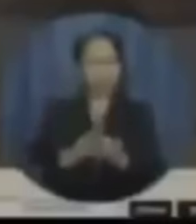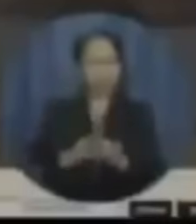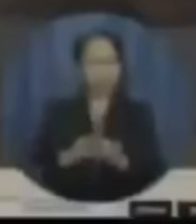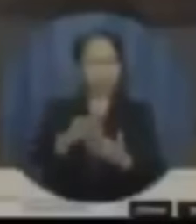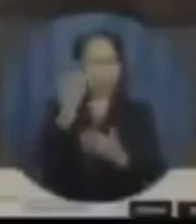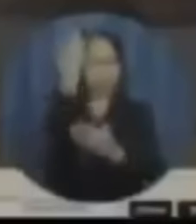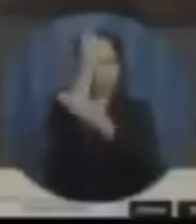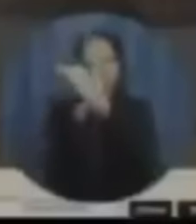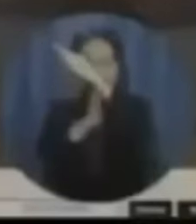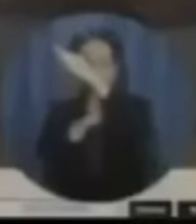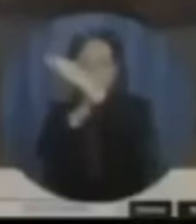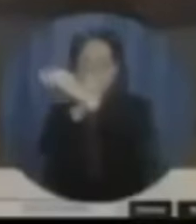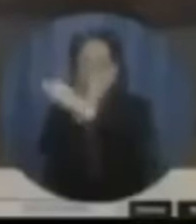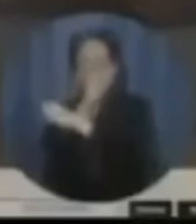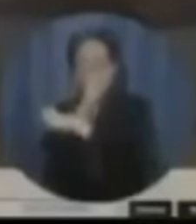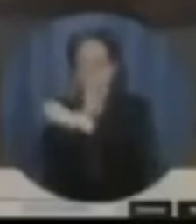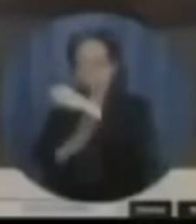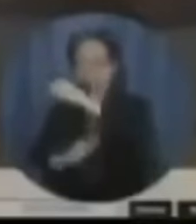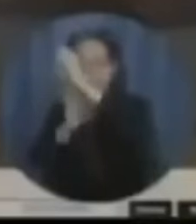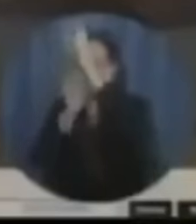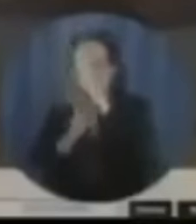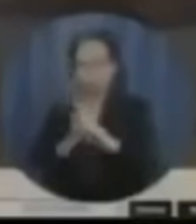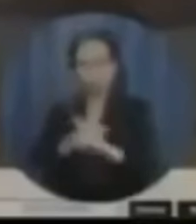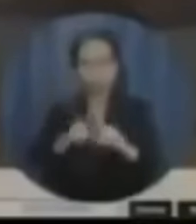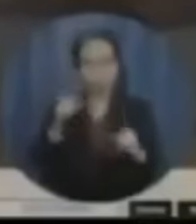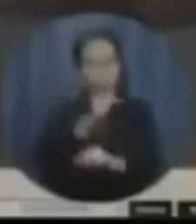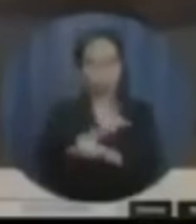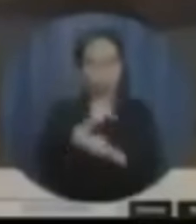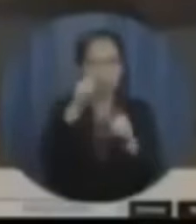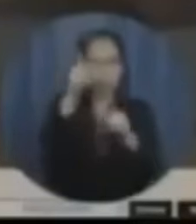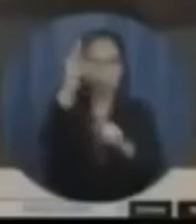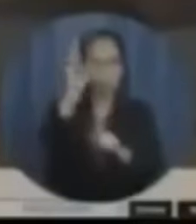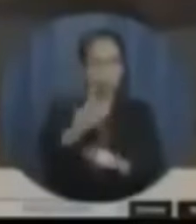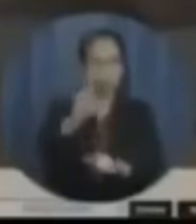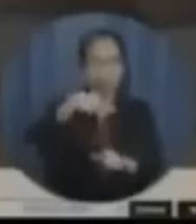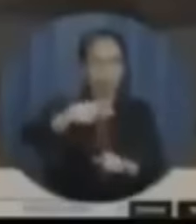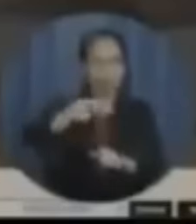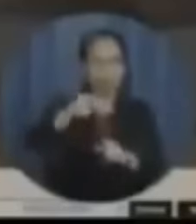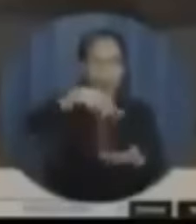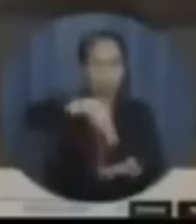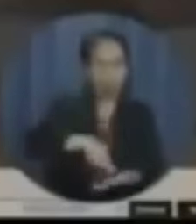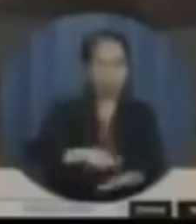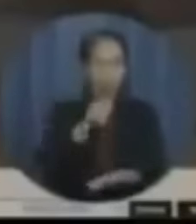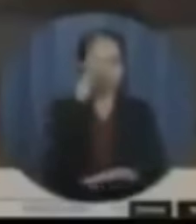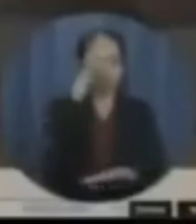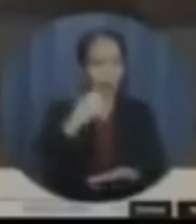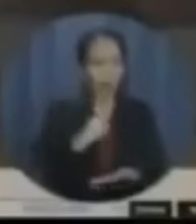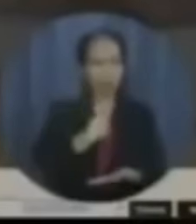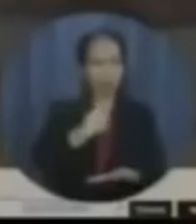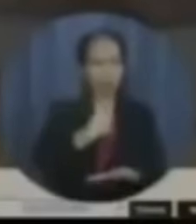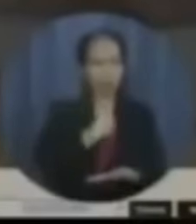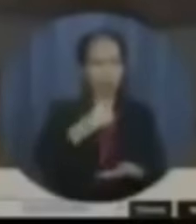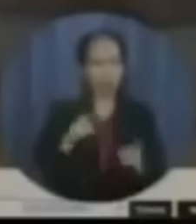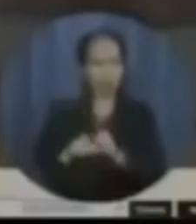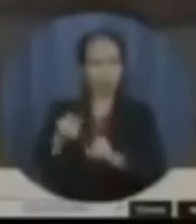sinamba. Datapwat, itinindig siya ni Pedro na sinasabi, magtindig ka, ako man